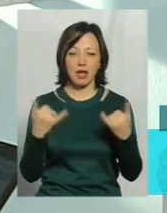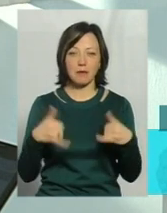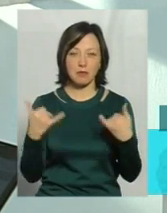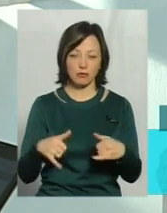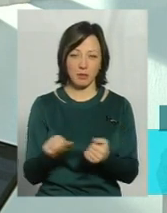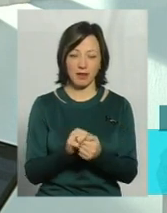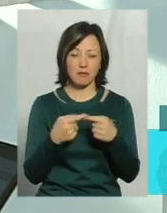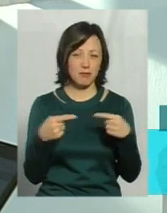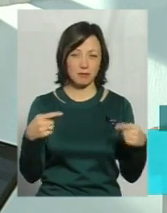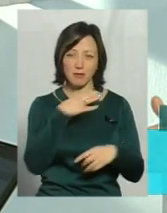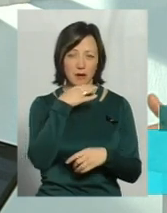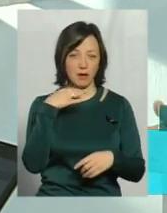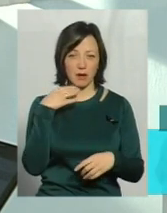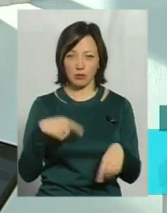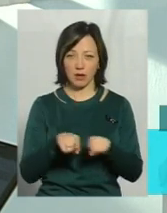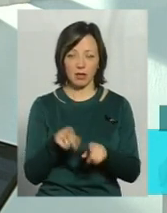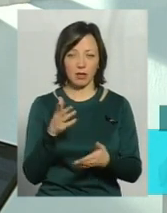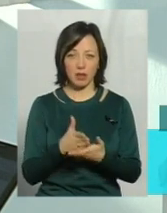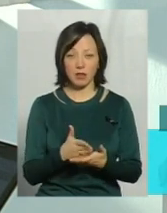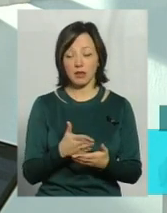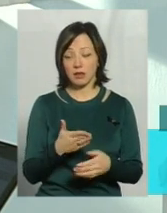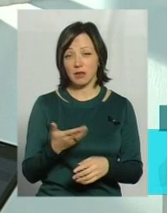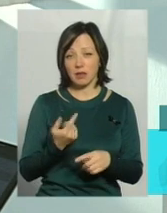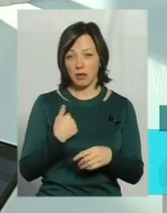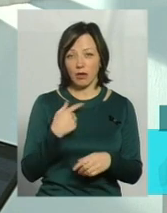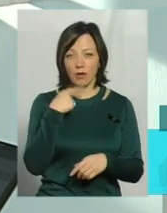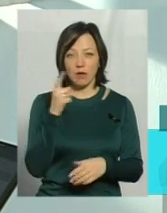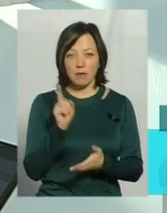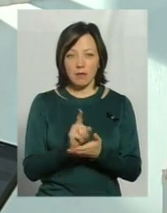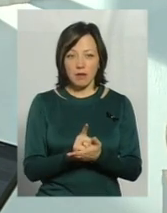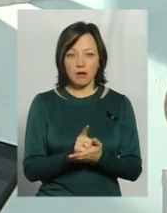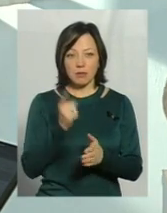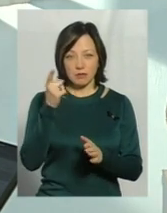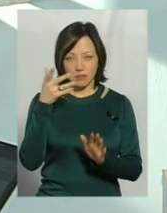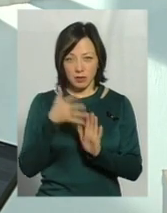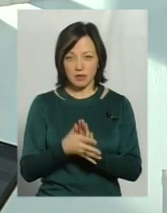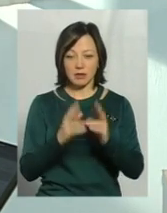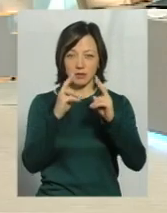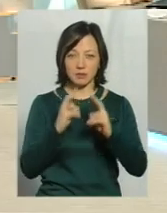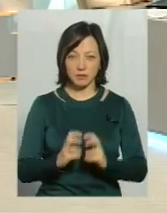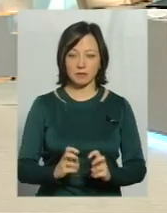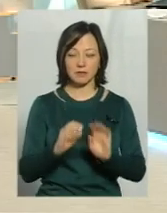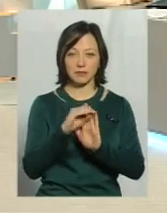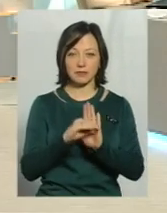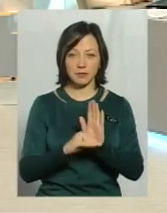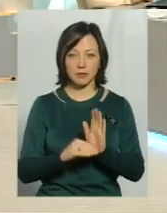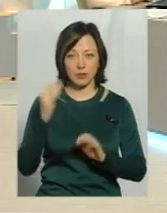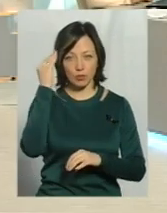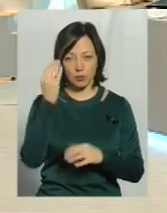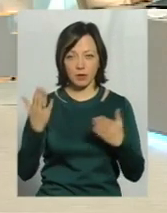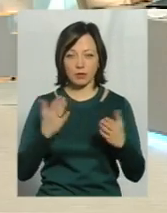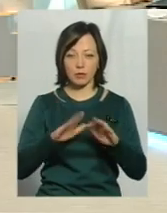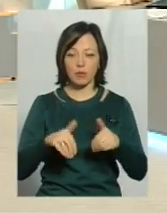багато речей. О, це я через що говорю, що це має аналітик якийсь просидіти і скласти якусь думку,